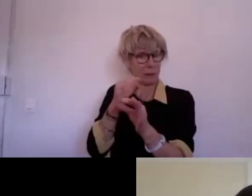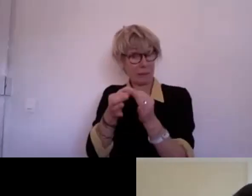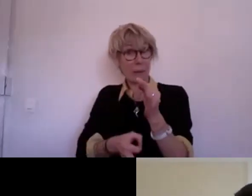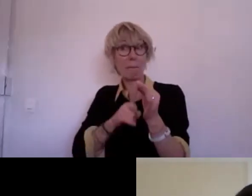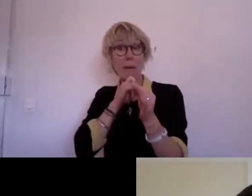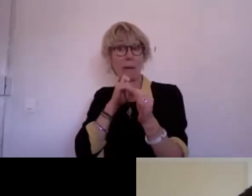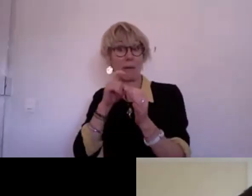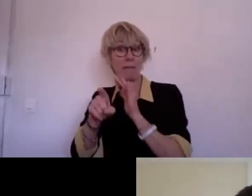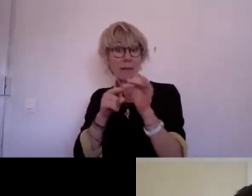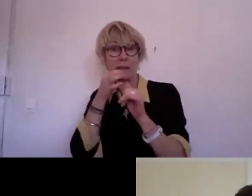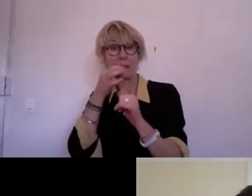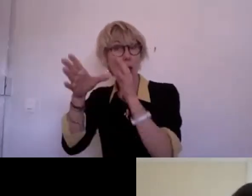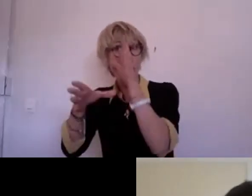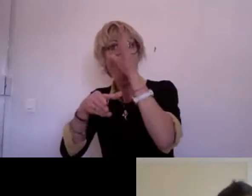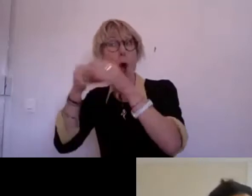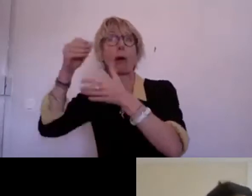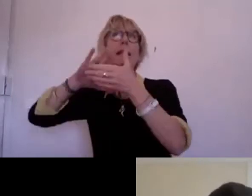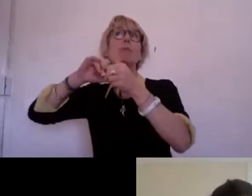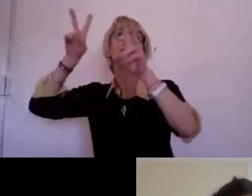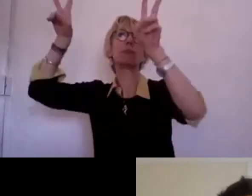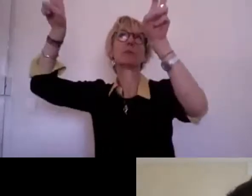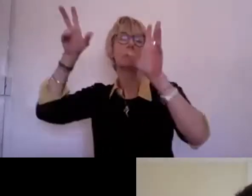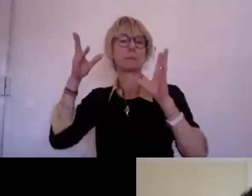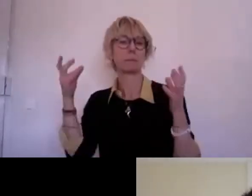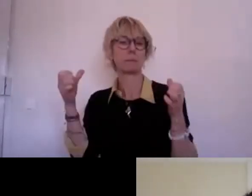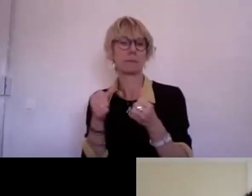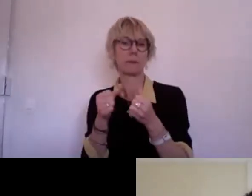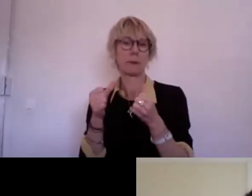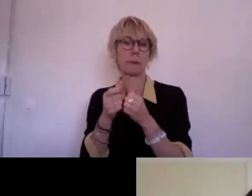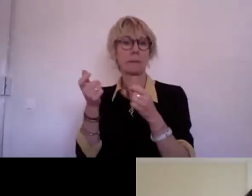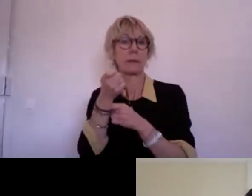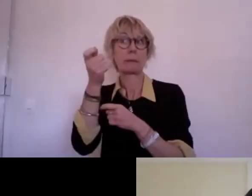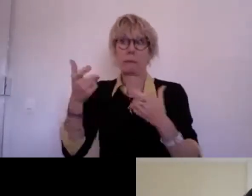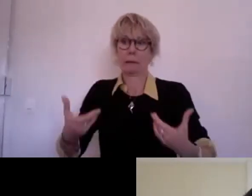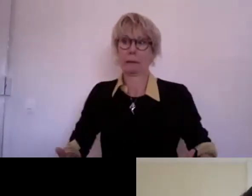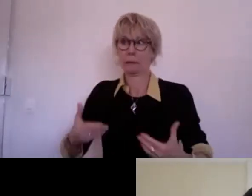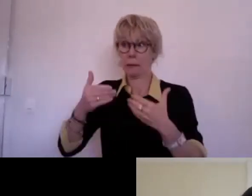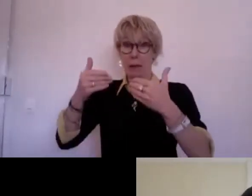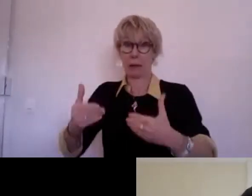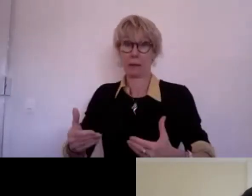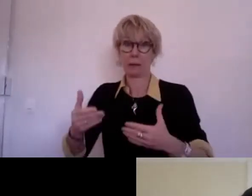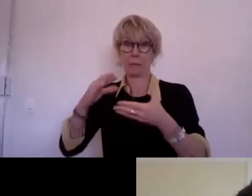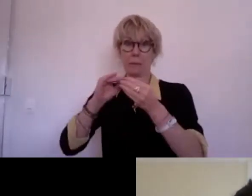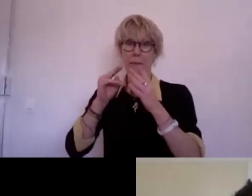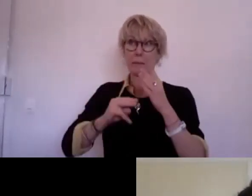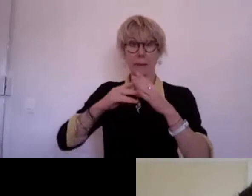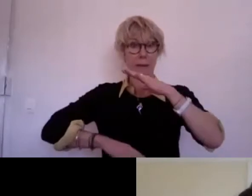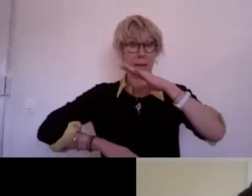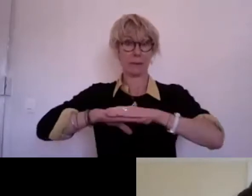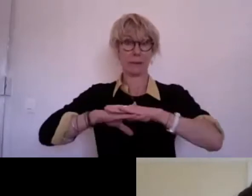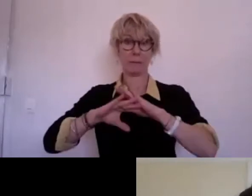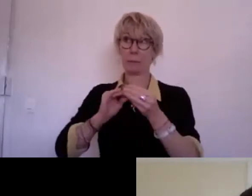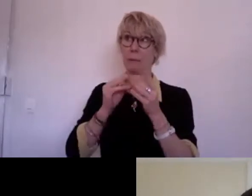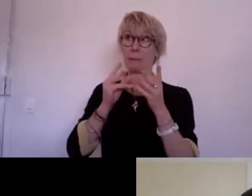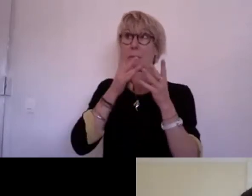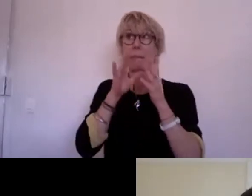les murs, on les a repris petit à petit. Elles ont été de nouveau arrêtées. En réalité, on est quand même très limité par les conditions